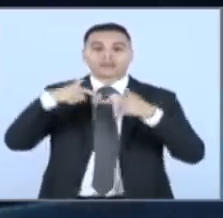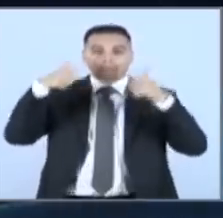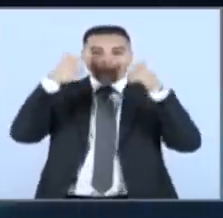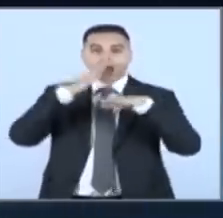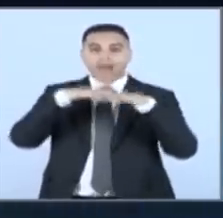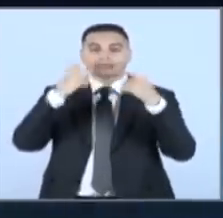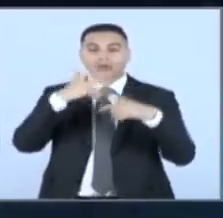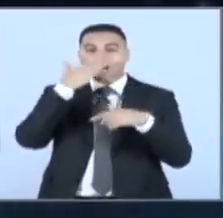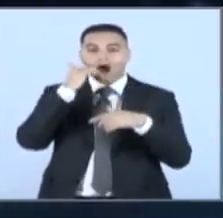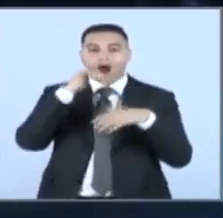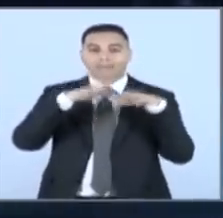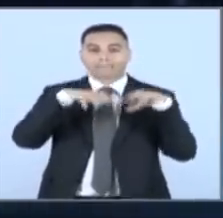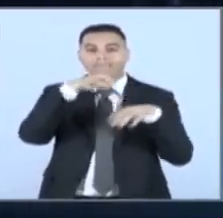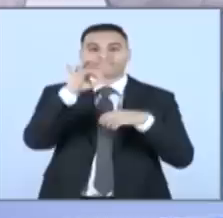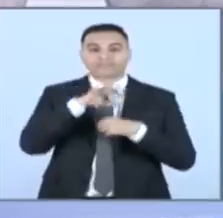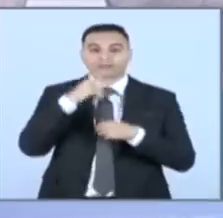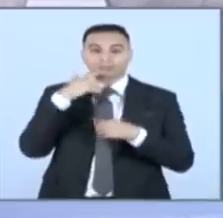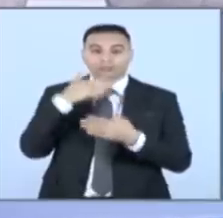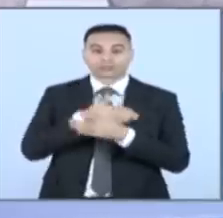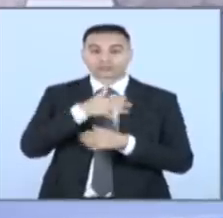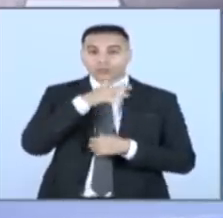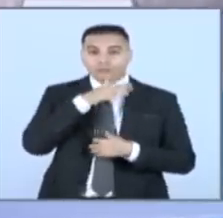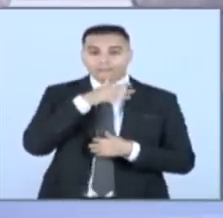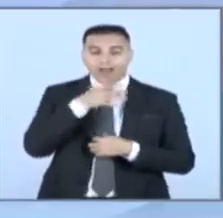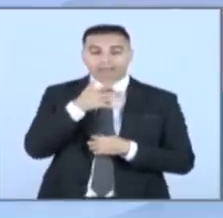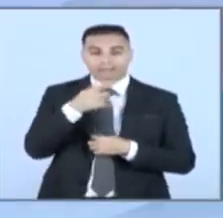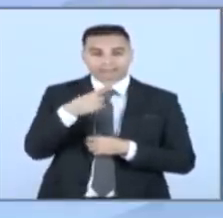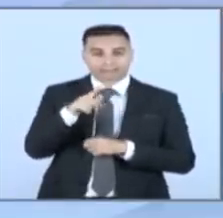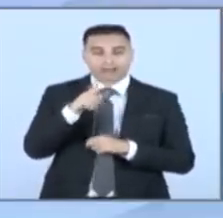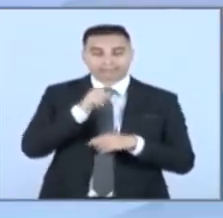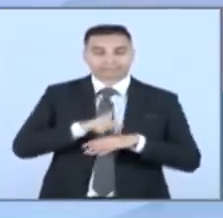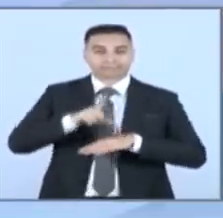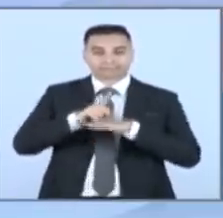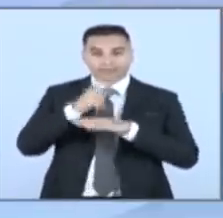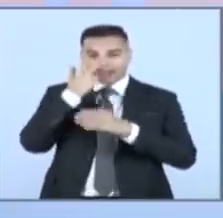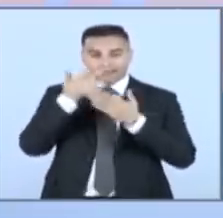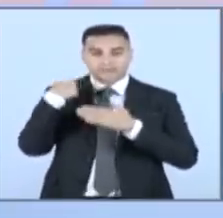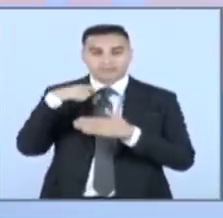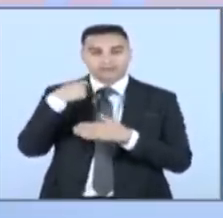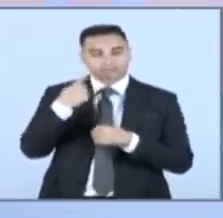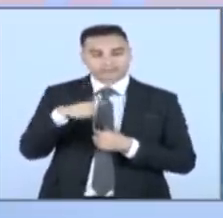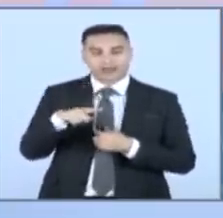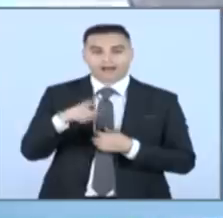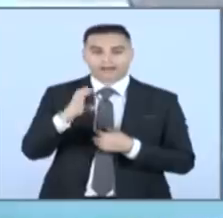2020، فما هي؟ سلطنة عمان. سلطنة عمان طبعا إجابة